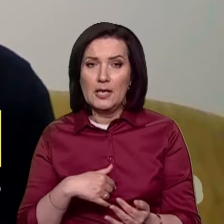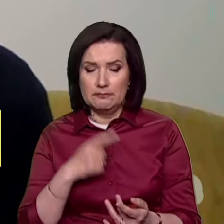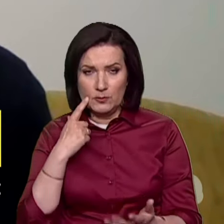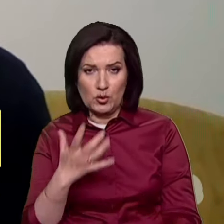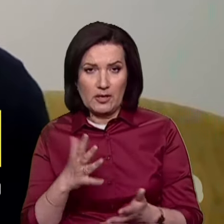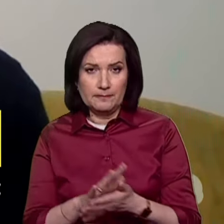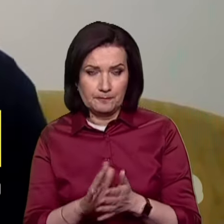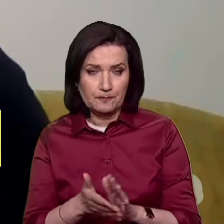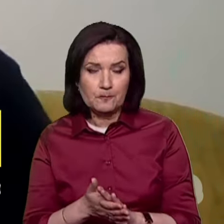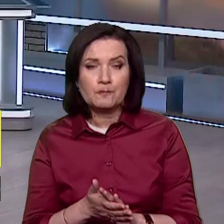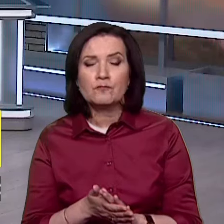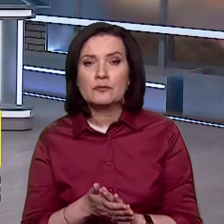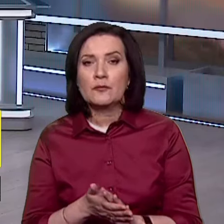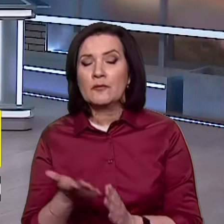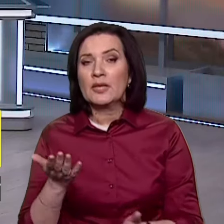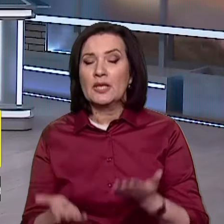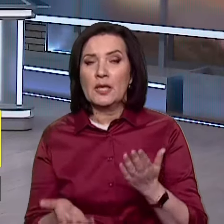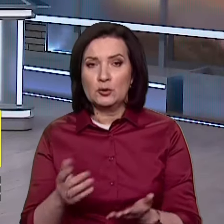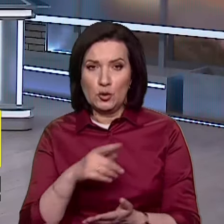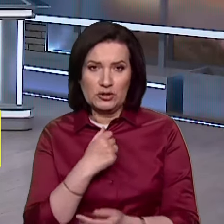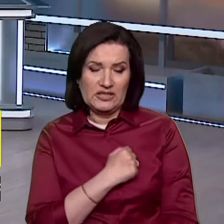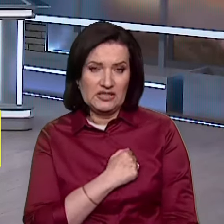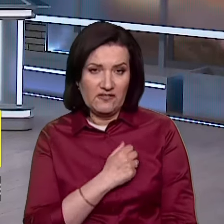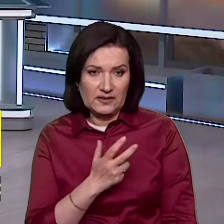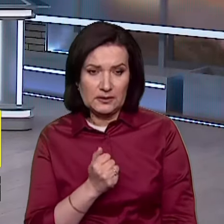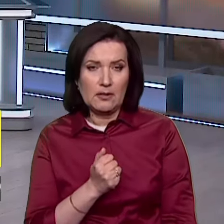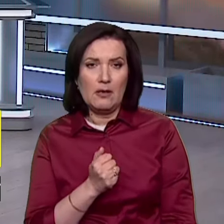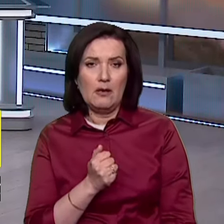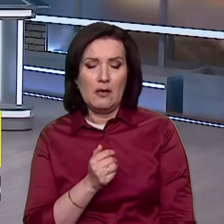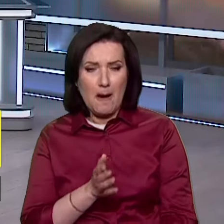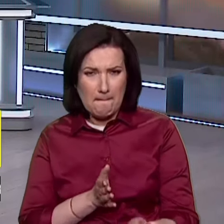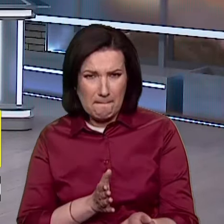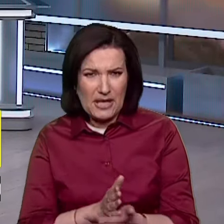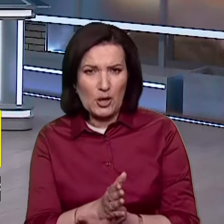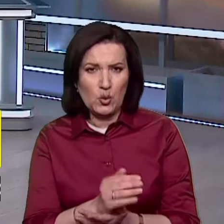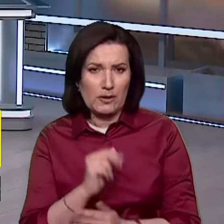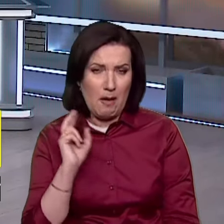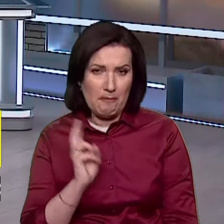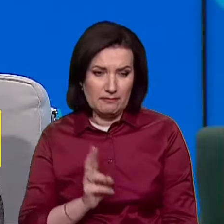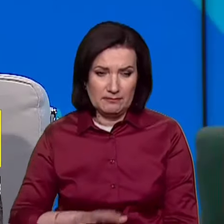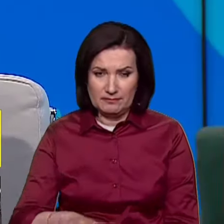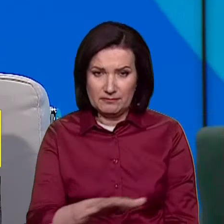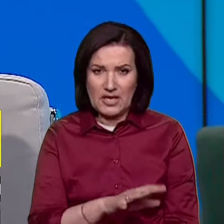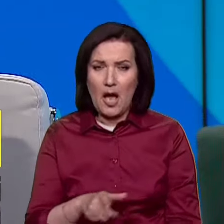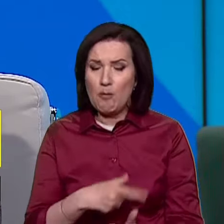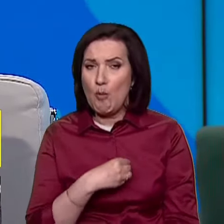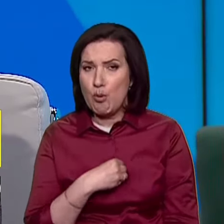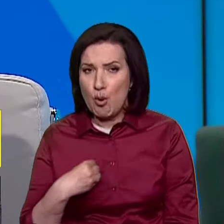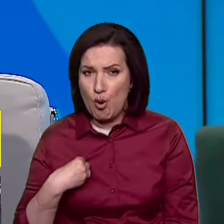собі ситуацію, якщо російські війська підуть на країни Балтії, або на ту саму